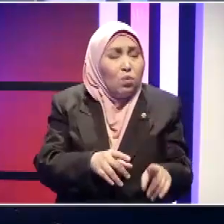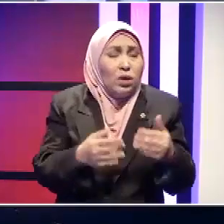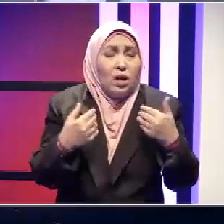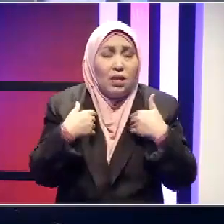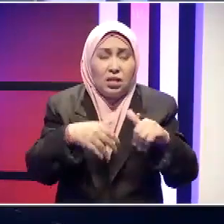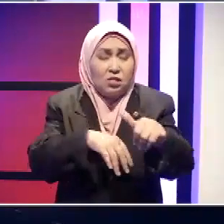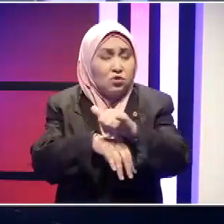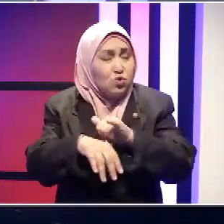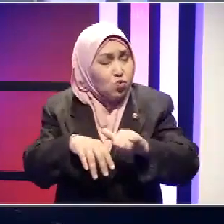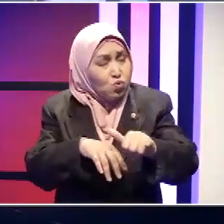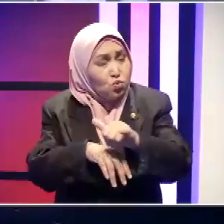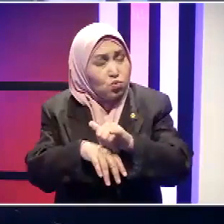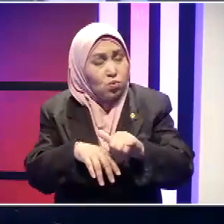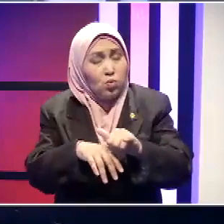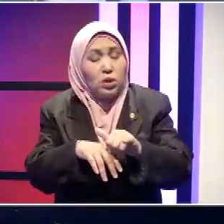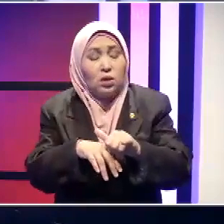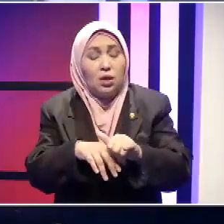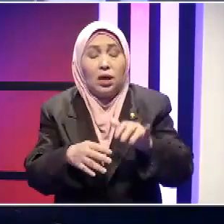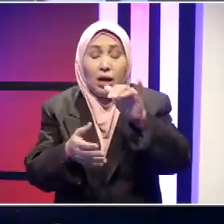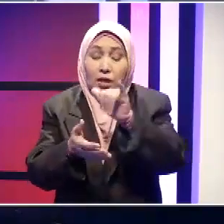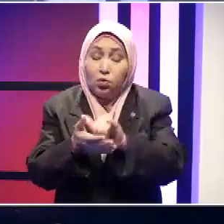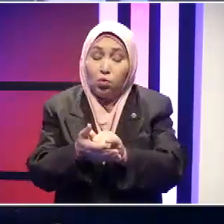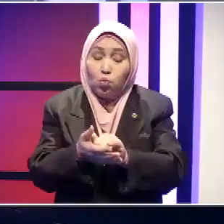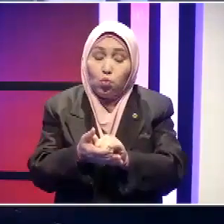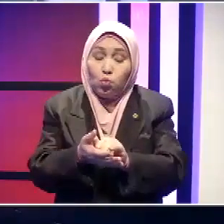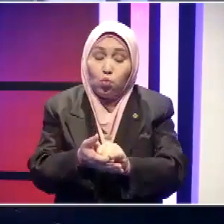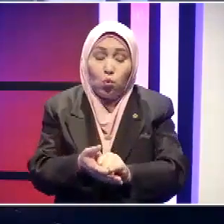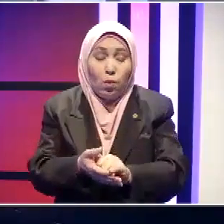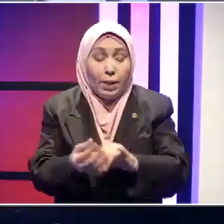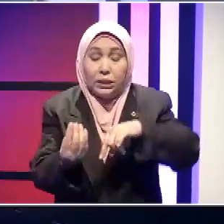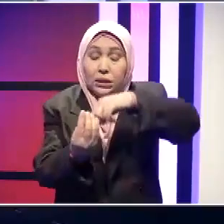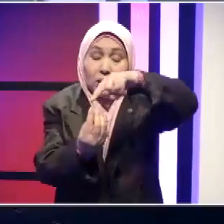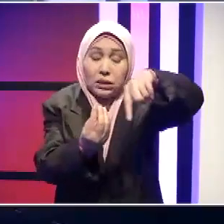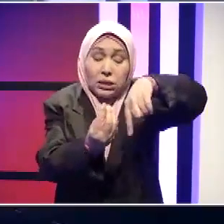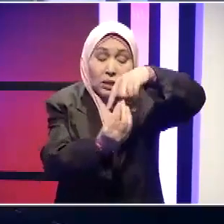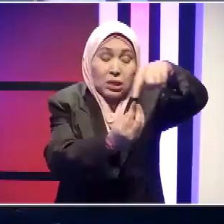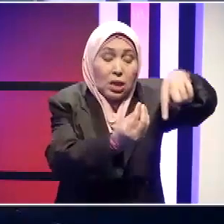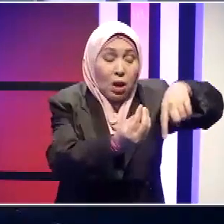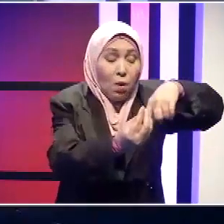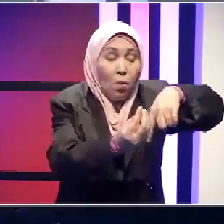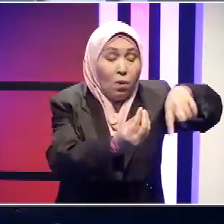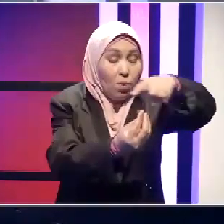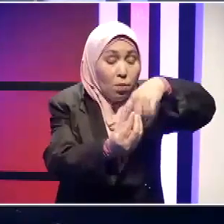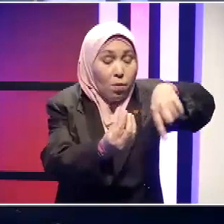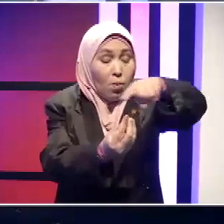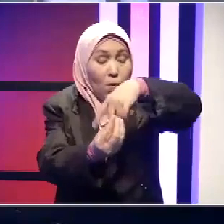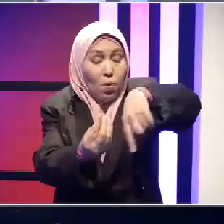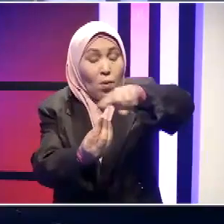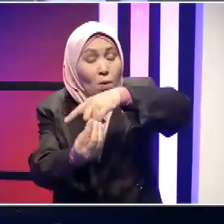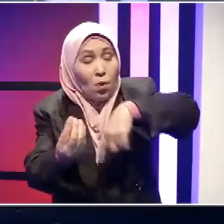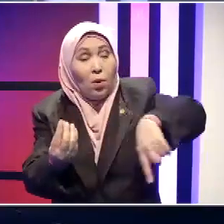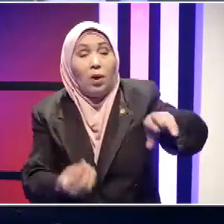berada di surga while two alaihim wa Ilman Nafia bertawaf hanya berkeliling mereka yang dinamakan